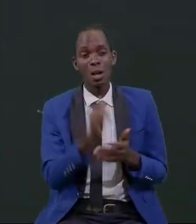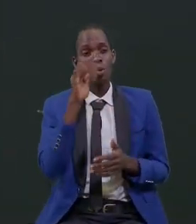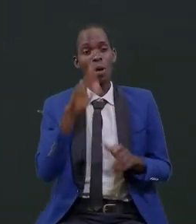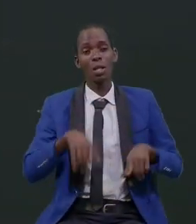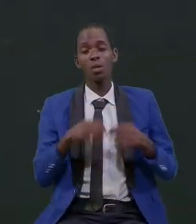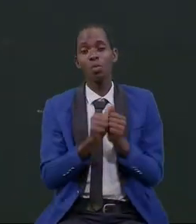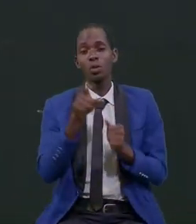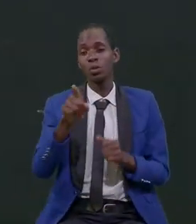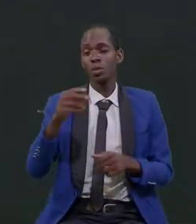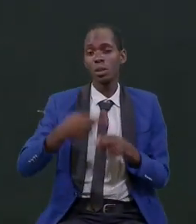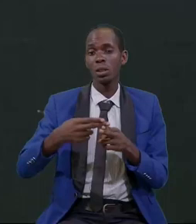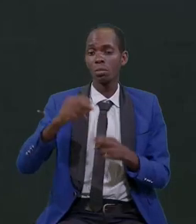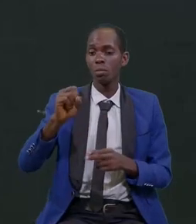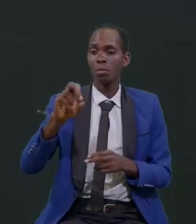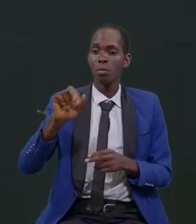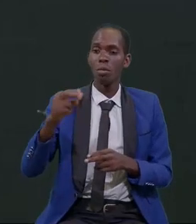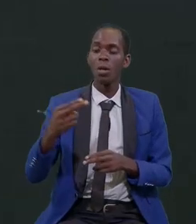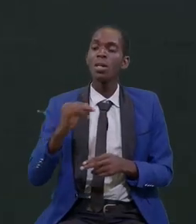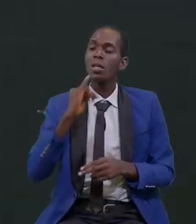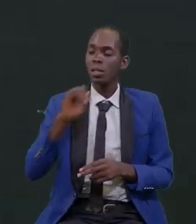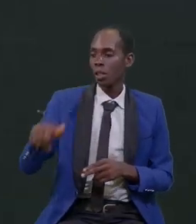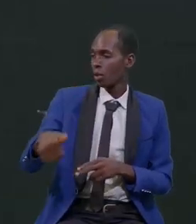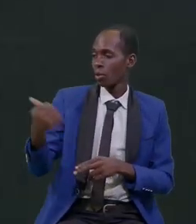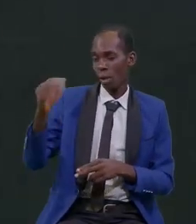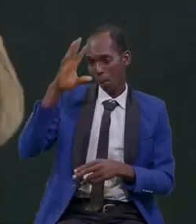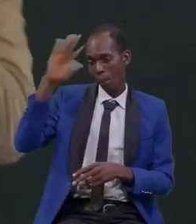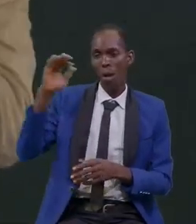Est-ce que je n'ai pas fait ceci dans l'innocence de mon cœur?